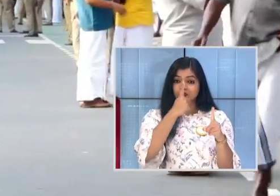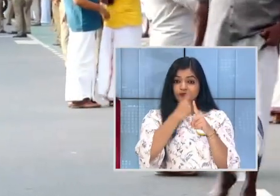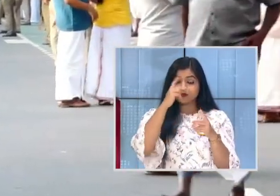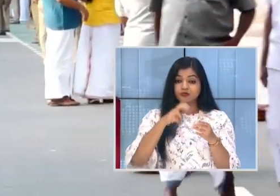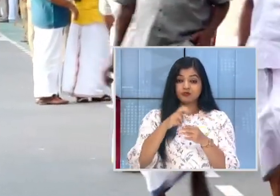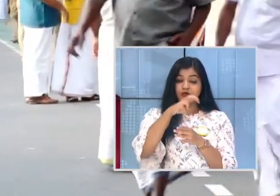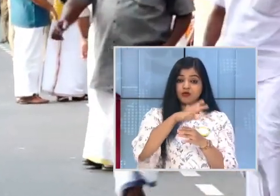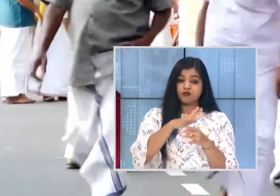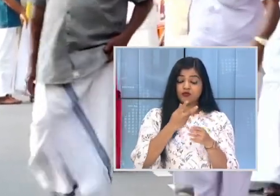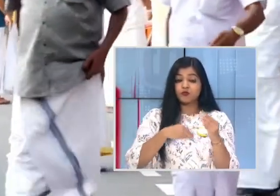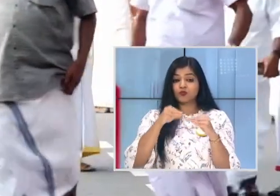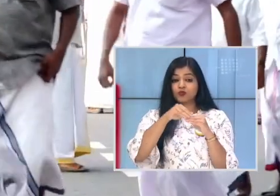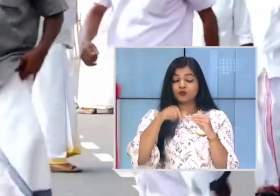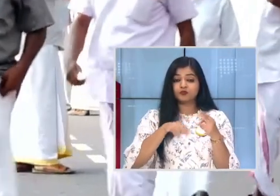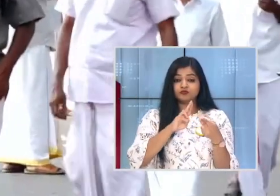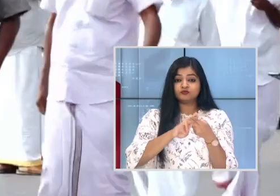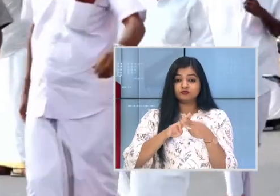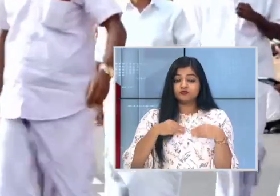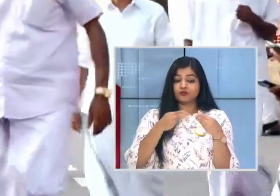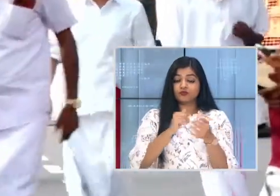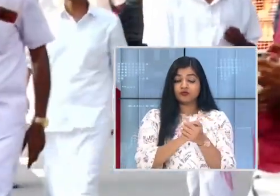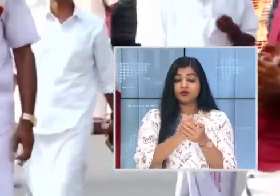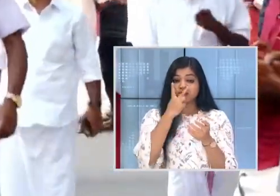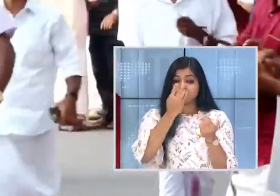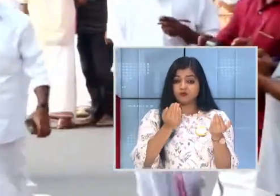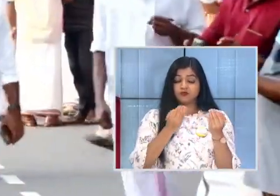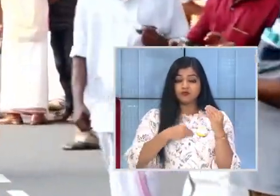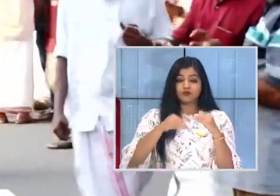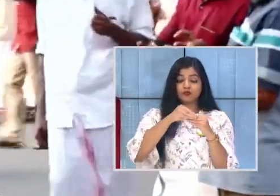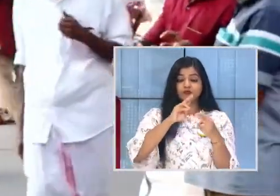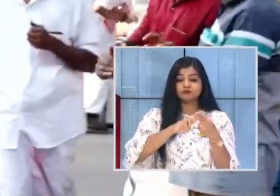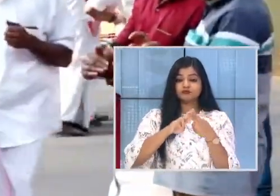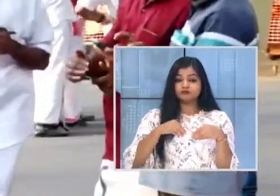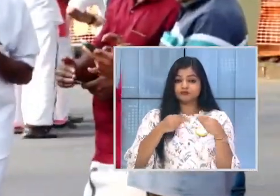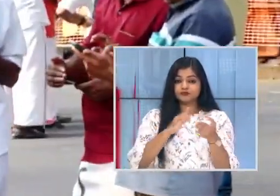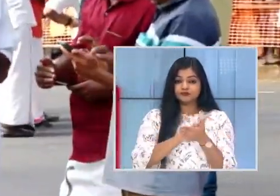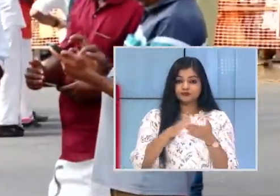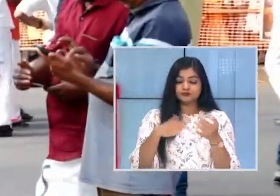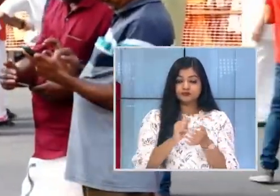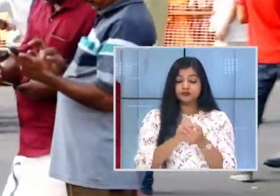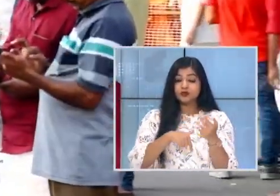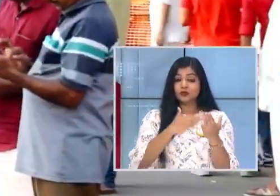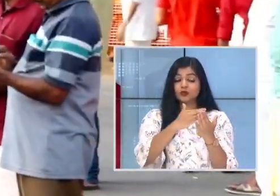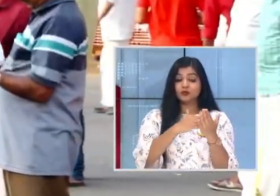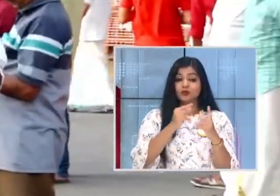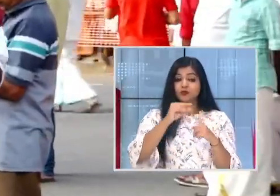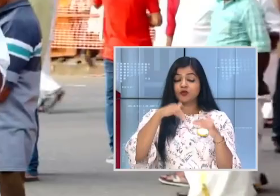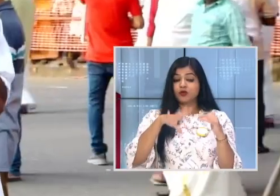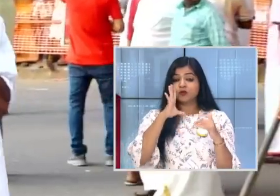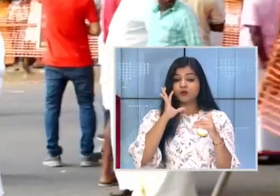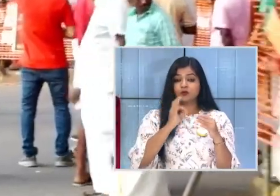എന്നതുകൂടി മുൻകരുതൽ സ്വീകരിച്ചിട്ടുണ്ട്. അതുകൂടി കണ്ടുകൊണ്ടുള്ള ഒരു മുൻകരുതൽ സ്വീകരിച്ചിട്ടുണ്ട്. മറ്റൊന്ന് ഈ പരിപാടിയുടെ ഒരു രാഷ്ട്രീയ പ്രാധാന്യമാണ്.